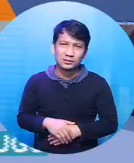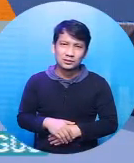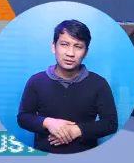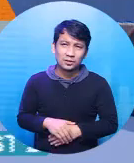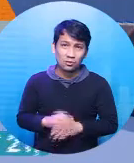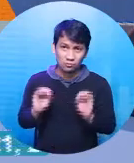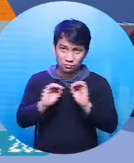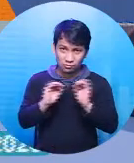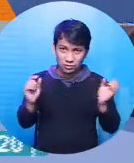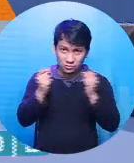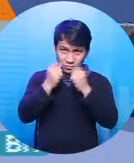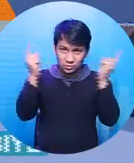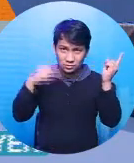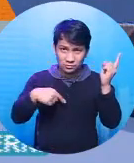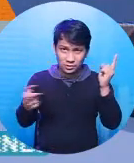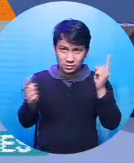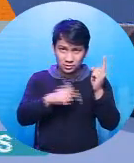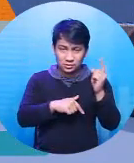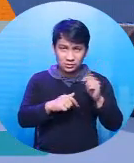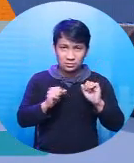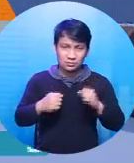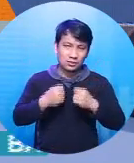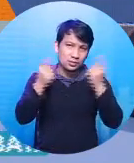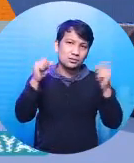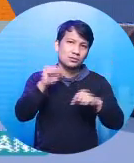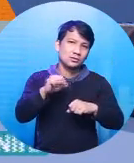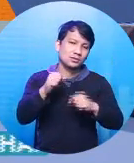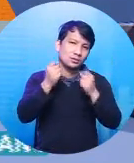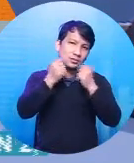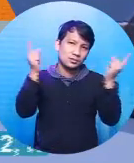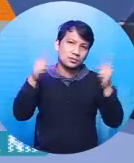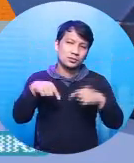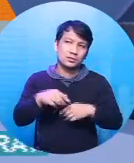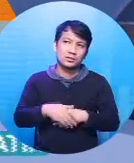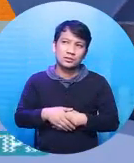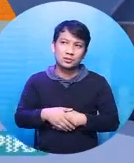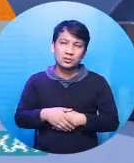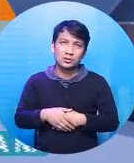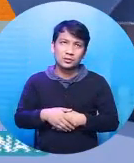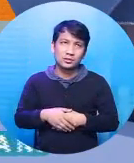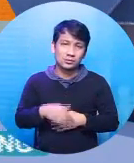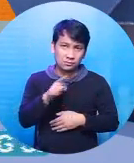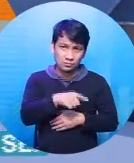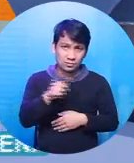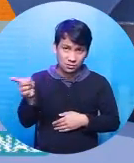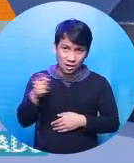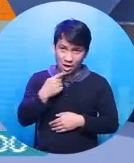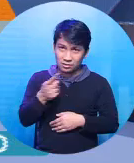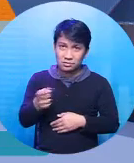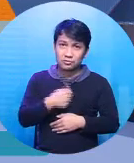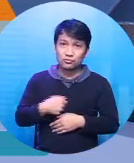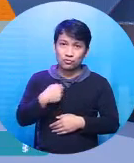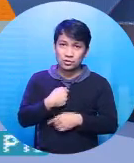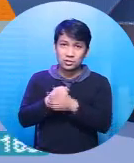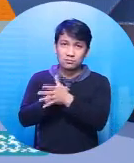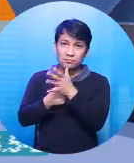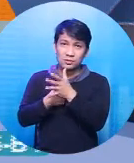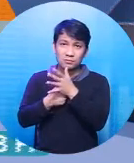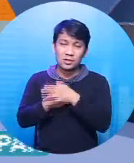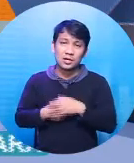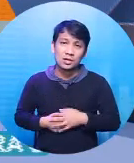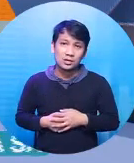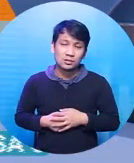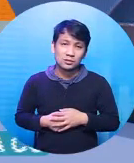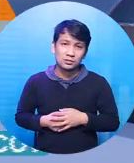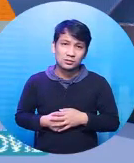Wala, basta't biglaan na lang? Opo. Okay, sige. At humingi ka na ng sorry sa mama mo? Ilang beses na po,